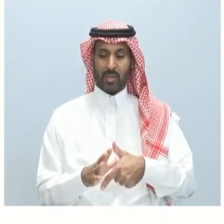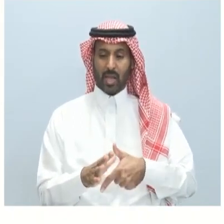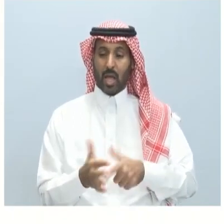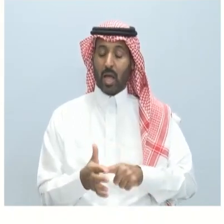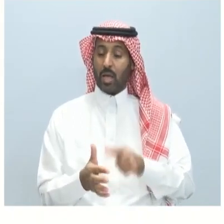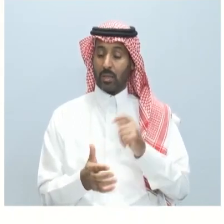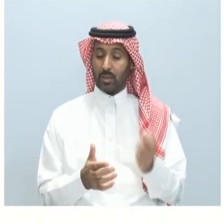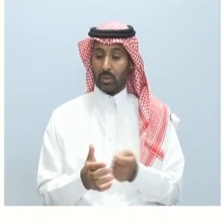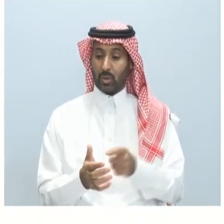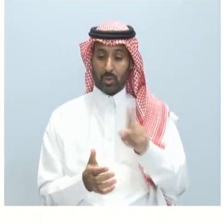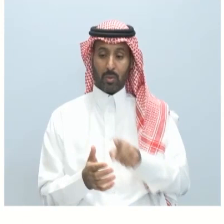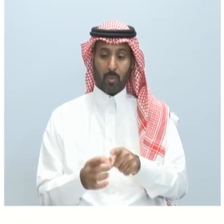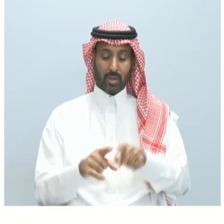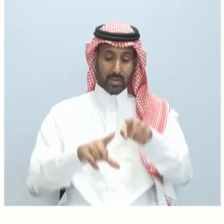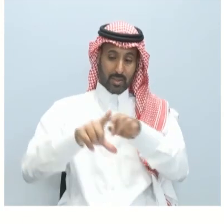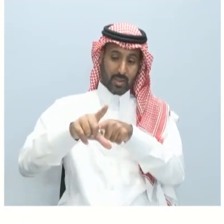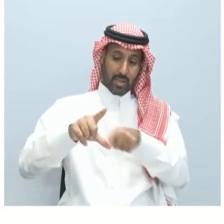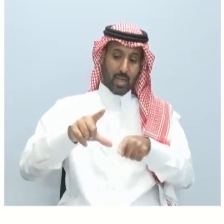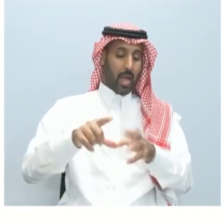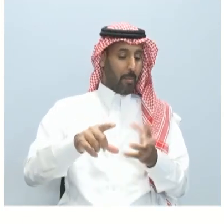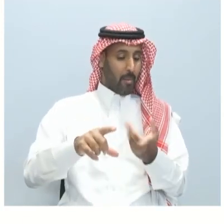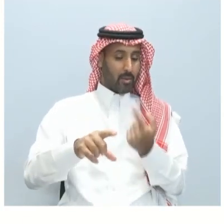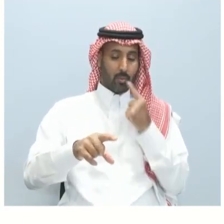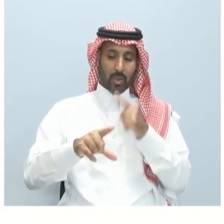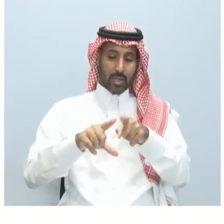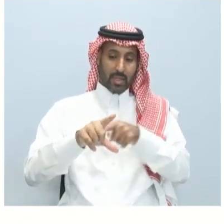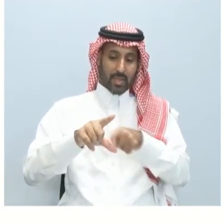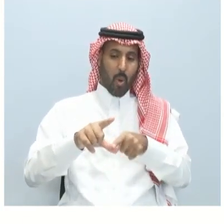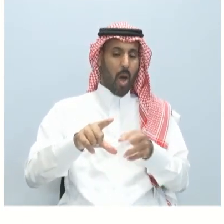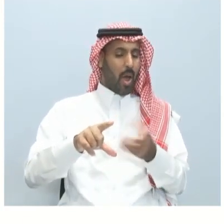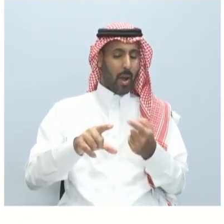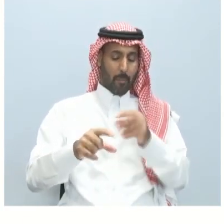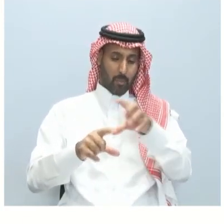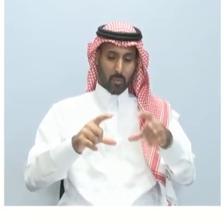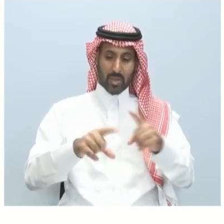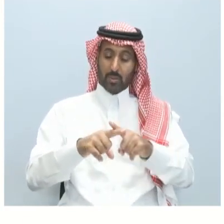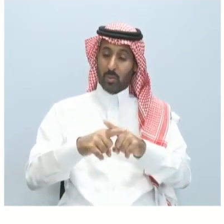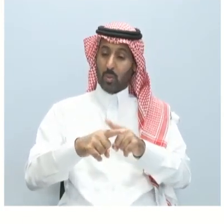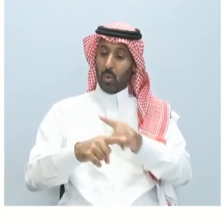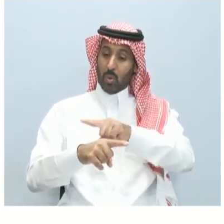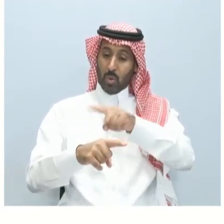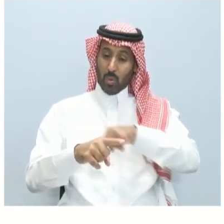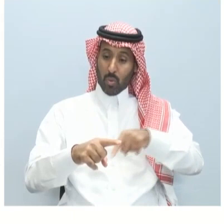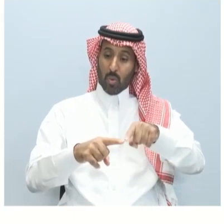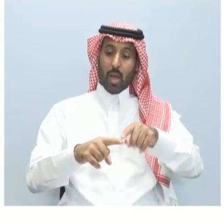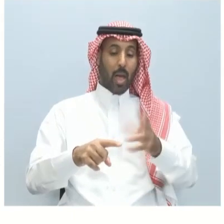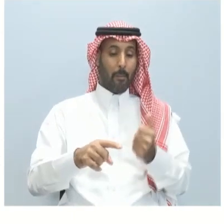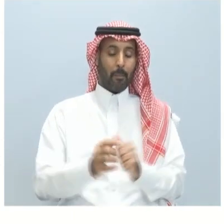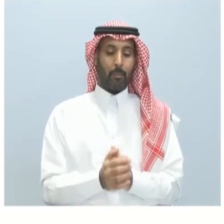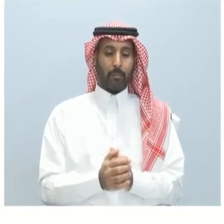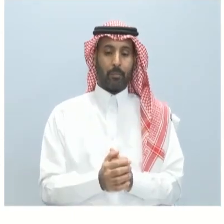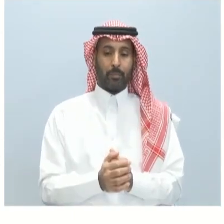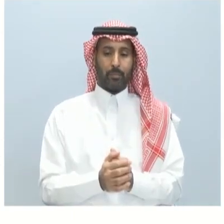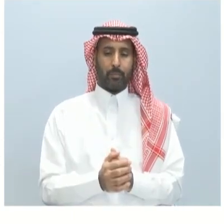مجموع قياسات زوايا المثلث 180 درجه اكتب معادله وحلها لايجاد قيمه ل في الشكل